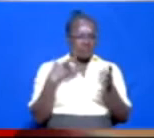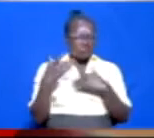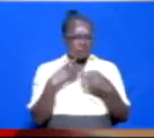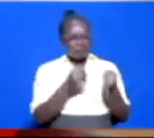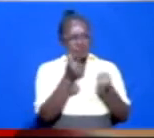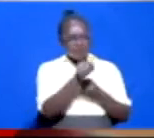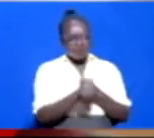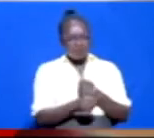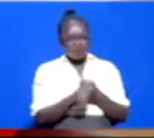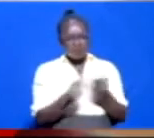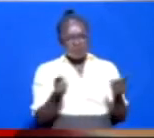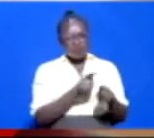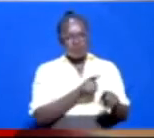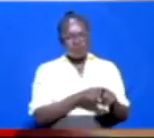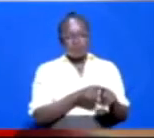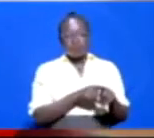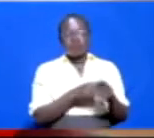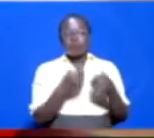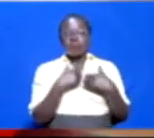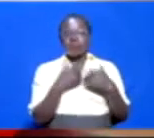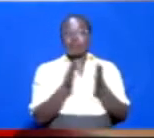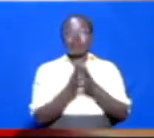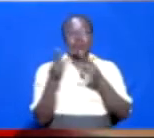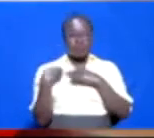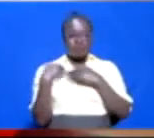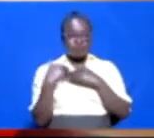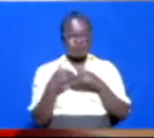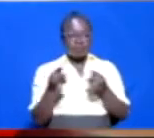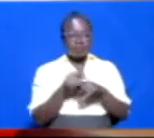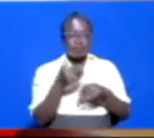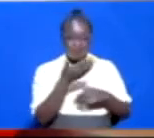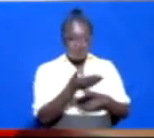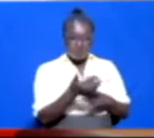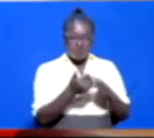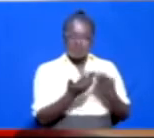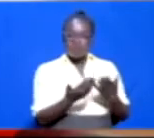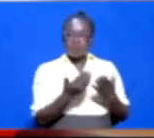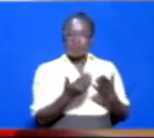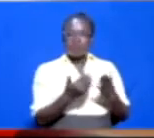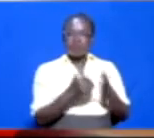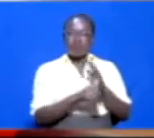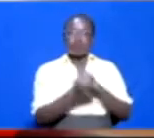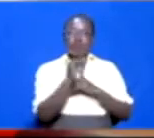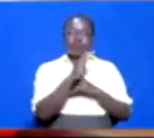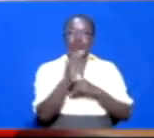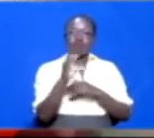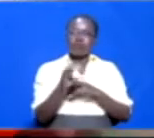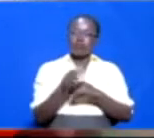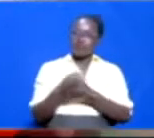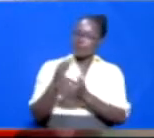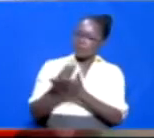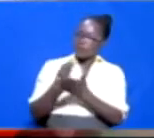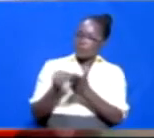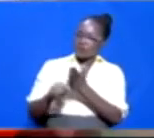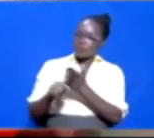ikizingatiwa muda mchache uliopo na yale majukumu ambayo bado yamesalia kwa chini ya mikono ya IEBC. Ni kweli kuna shida kubwa.